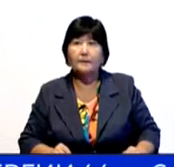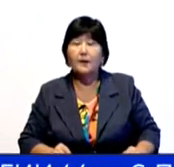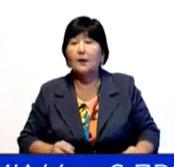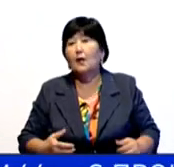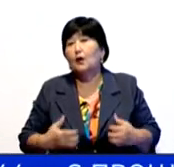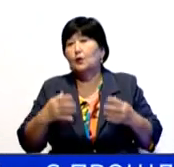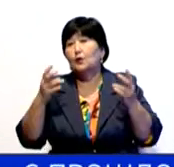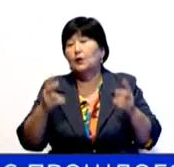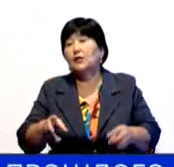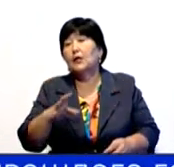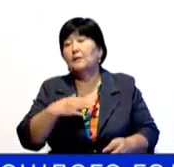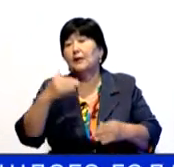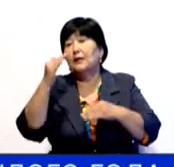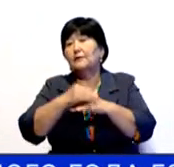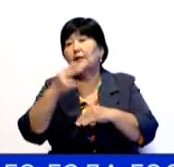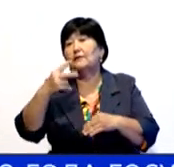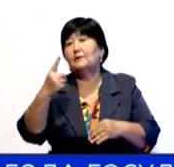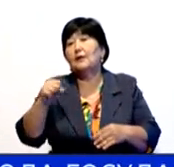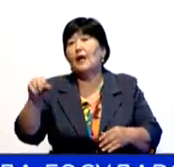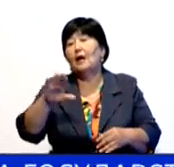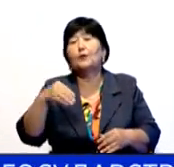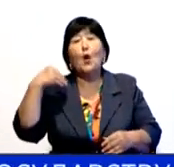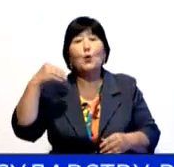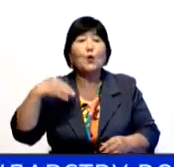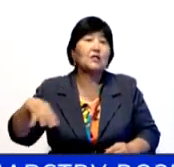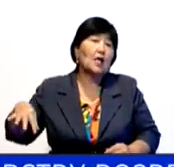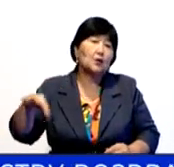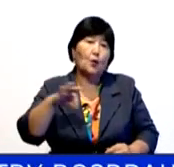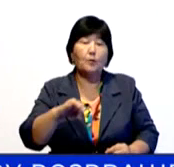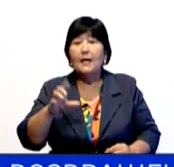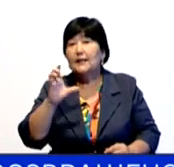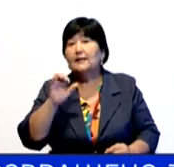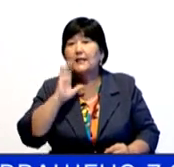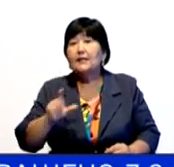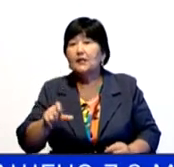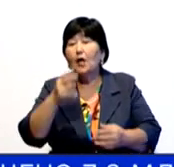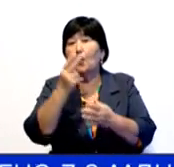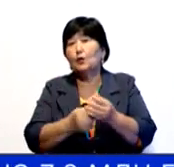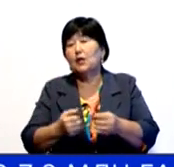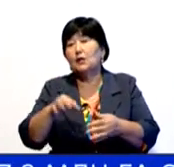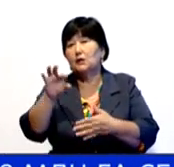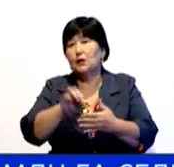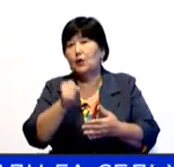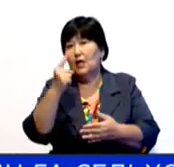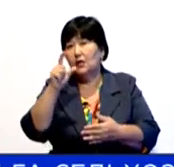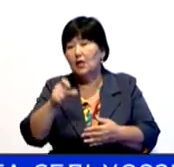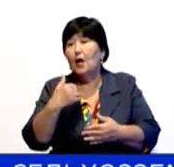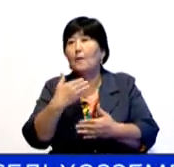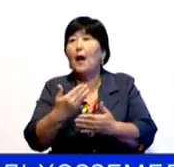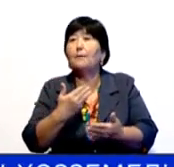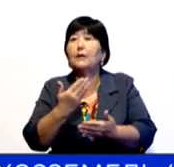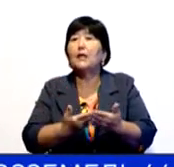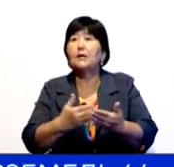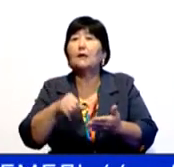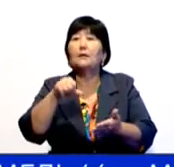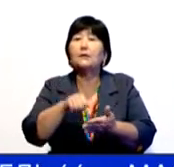Жуткая трагедия произошла вечером 21 августа в Туркестанской области. В Сырдарье утонули сразу 11 человек. По предварительным данным,